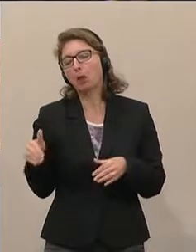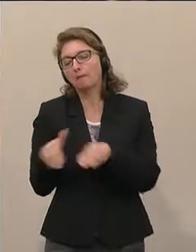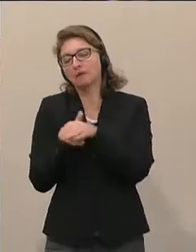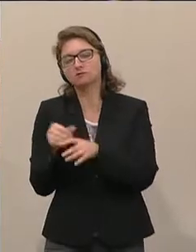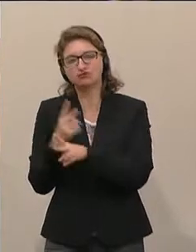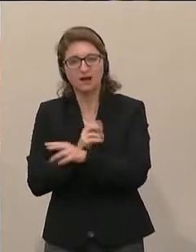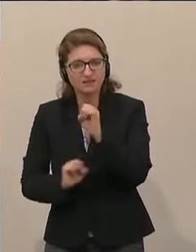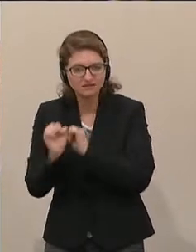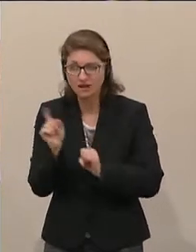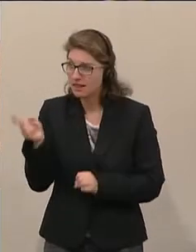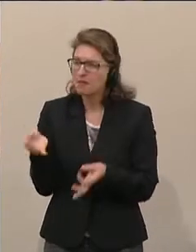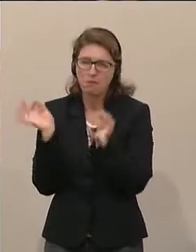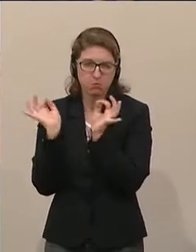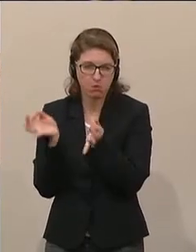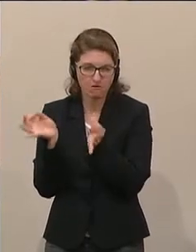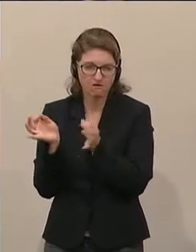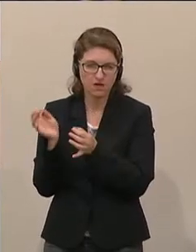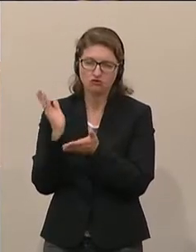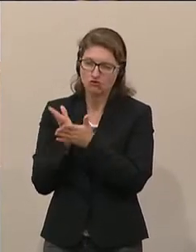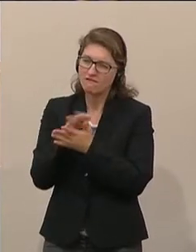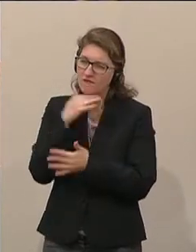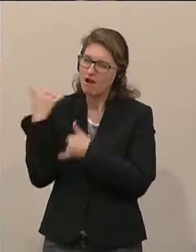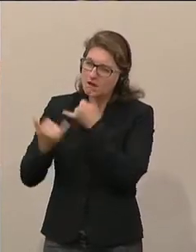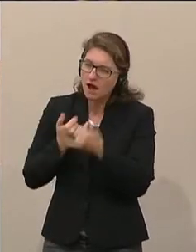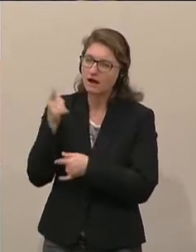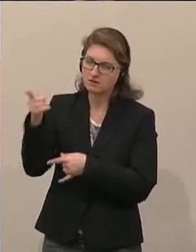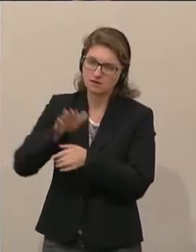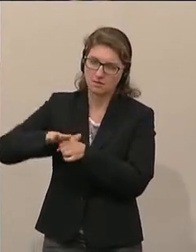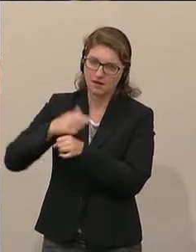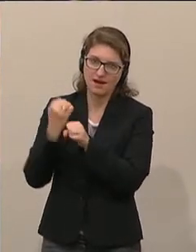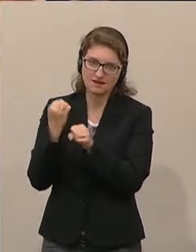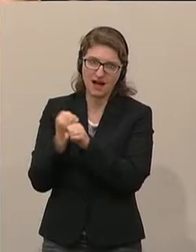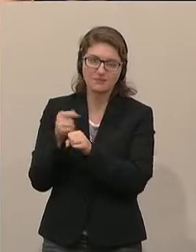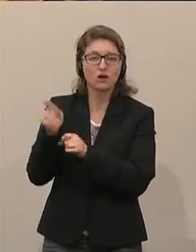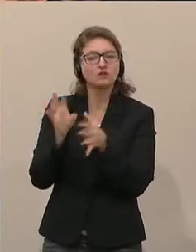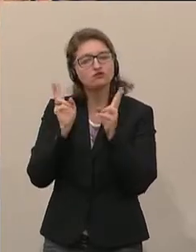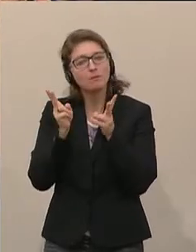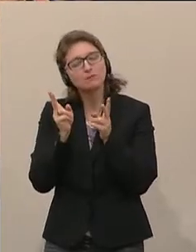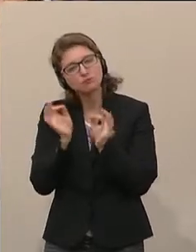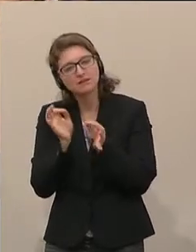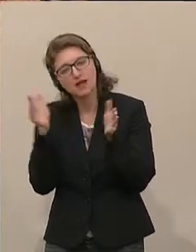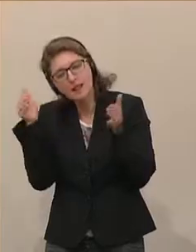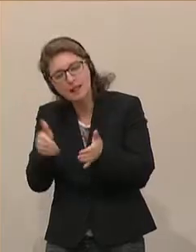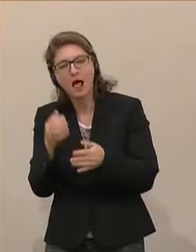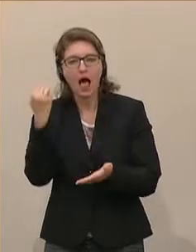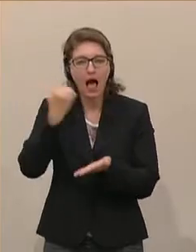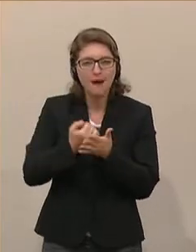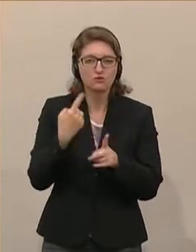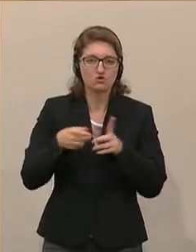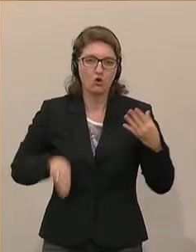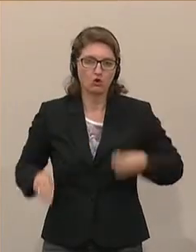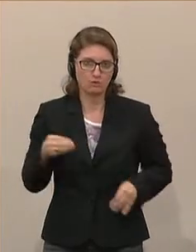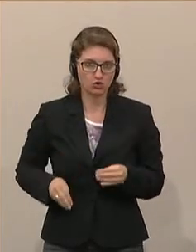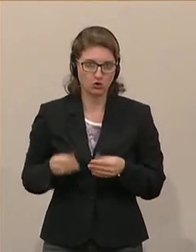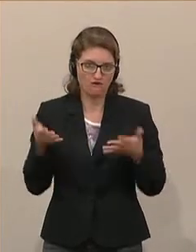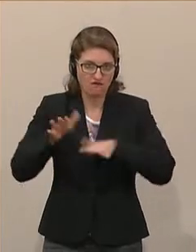die alle absolute Profis sind, die seit Jahren in diesem Bereich arbeiten, der auf Amts- und Korruptionsdelikte spezialisiert ist, die auch speziell